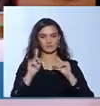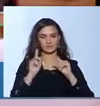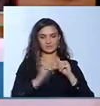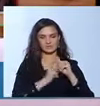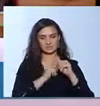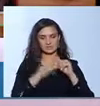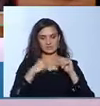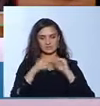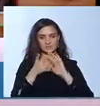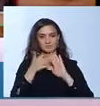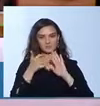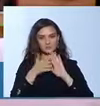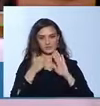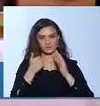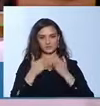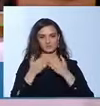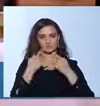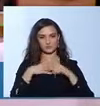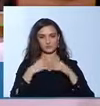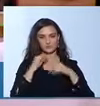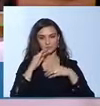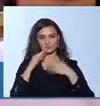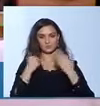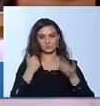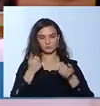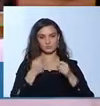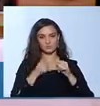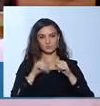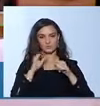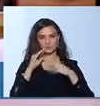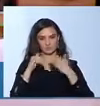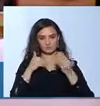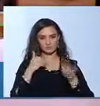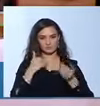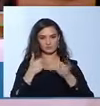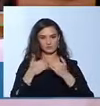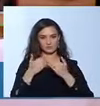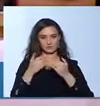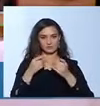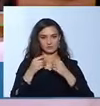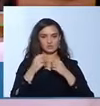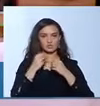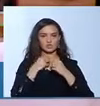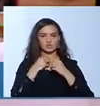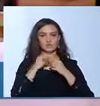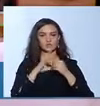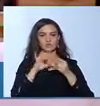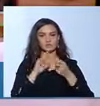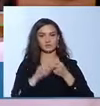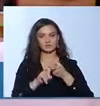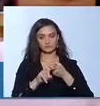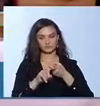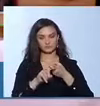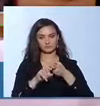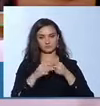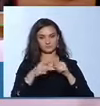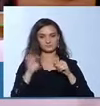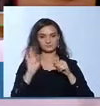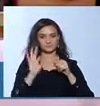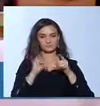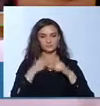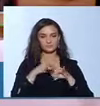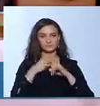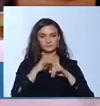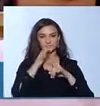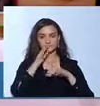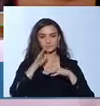რკინის დეფიციტი შობიარობის შემდგომი და ასე შემდეგ, თქვა თიქ ფარისებრ ყოლთან დაკავშირებული პრობლემები, რომელიც ასე ხშირია ხოლმე შობიარობის